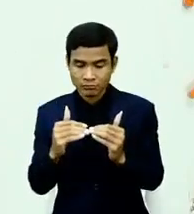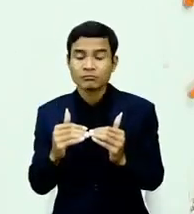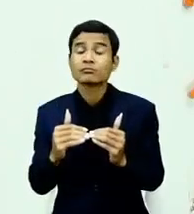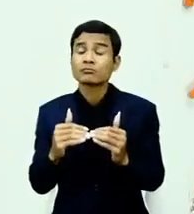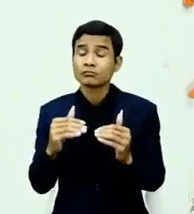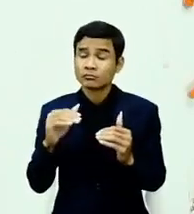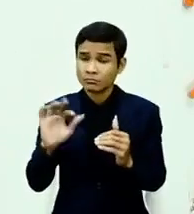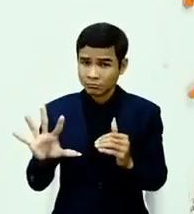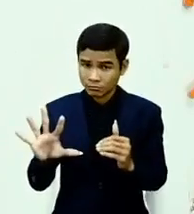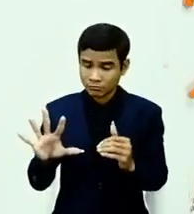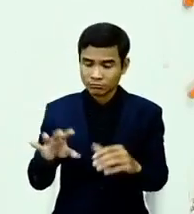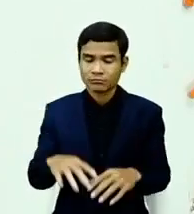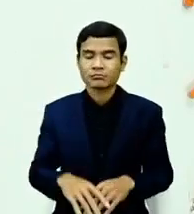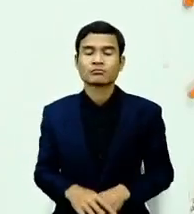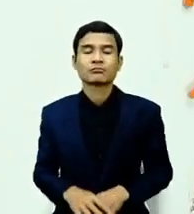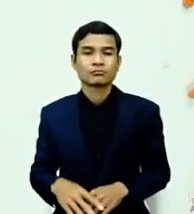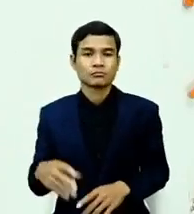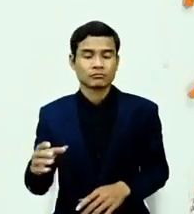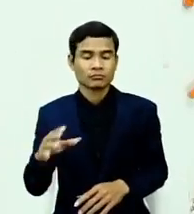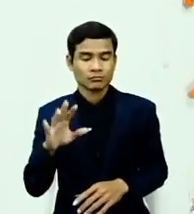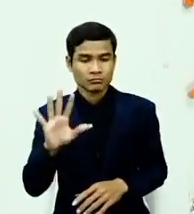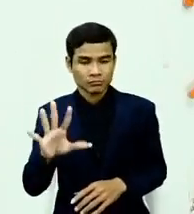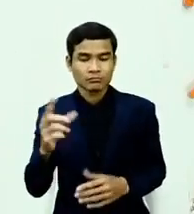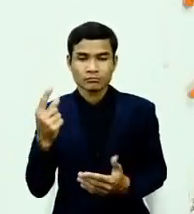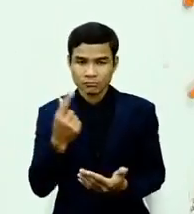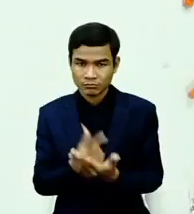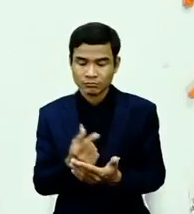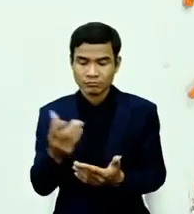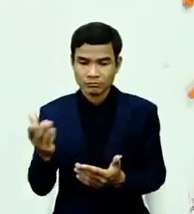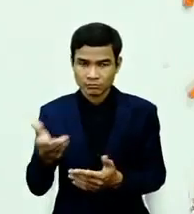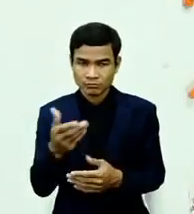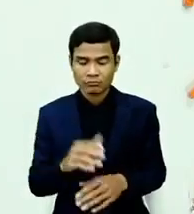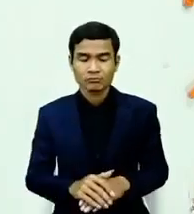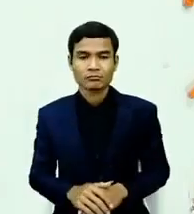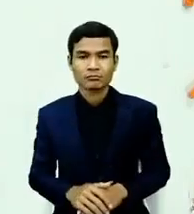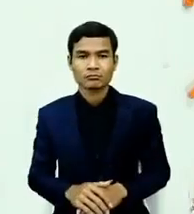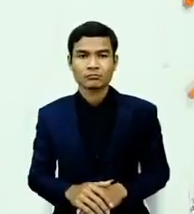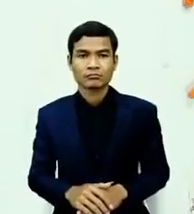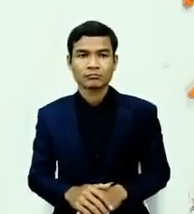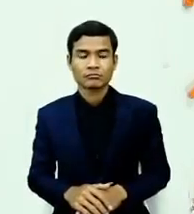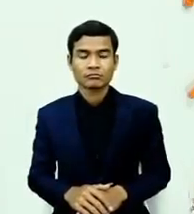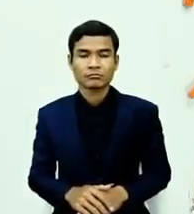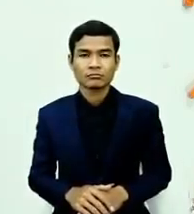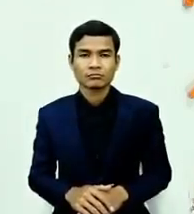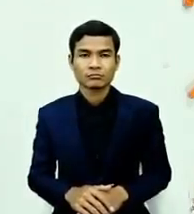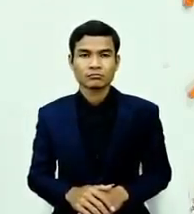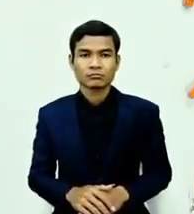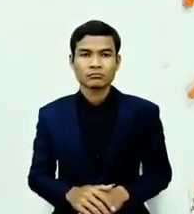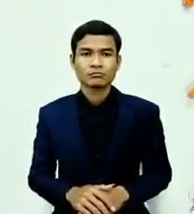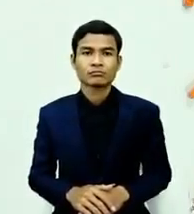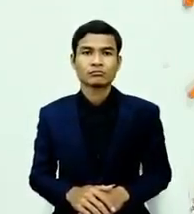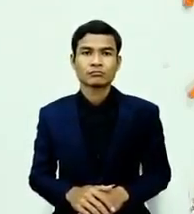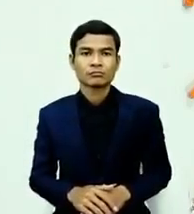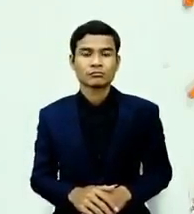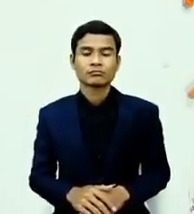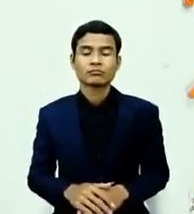ស្មើ5ចា5ដដែលមែនទេចាអញ្ចឹងលេខប៉ុន្មានដែលយើងត្រូវបំពេញក្នុងប្រអប់គាត់ចា